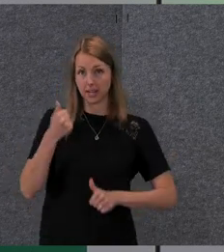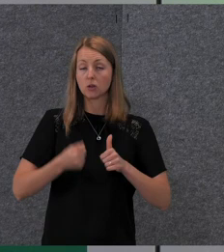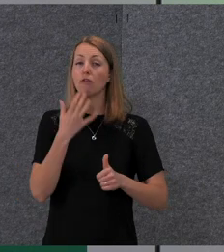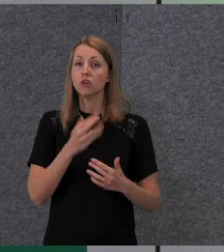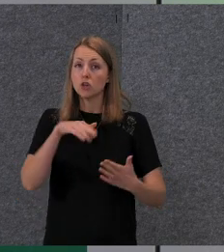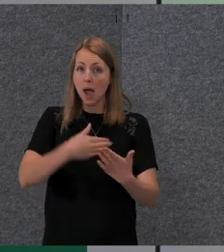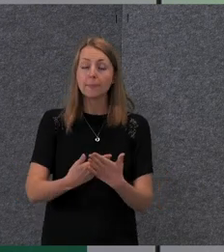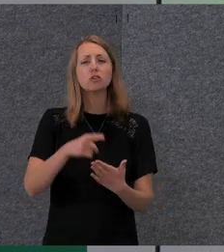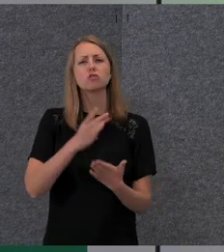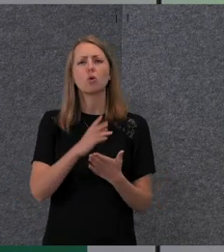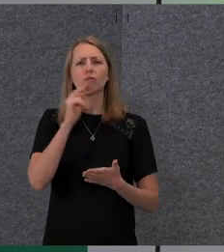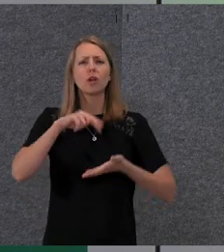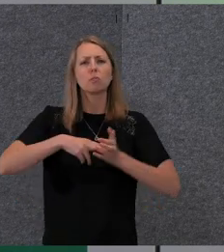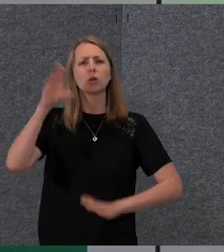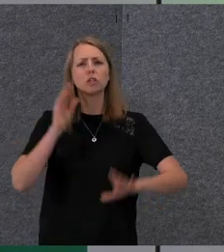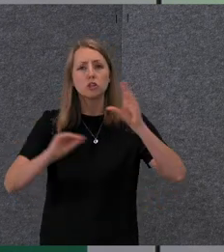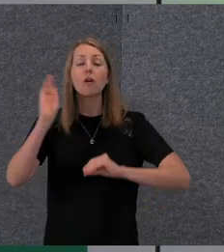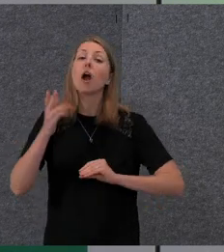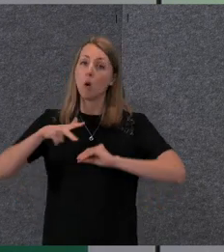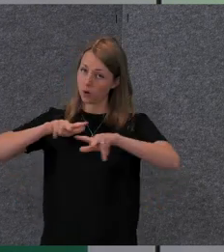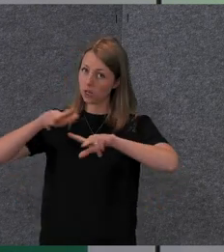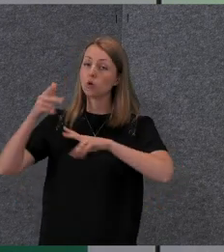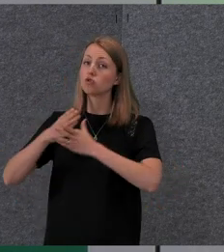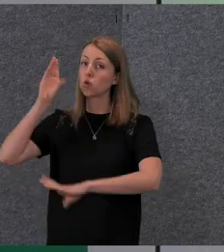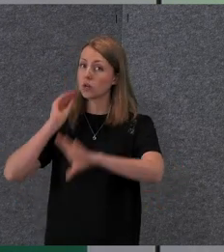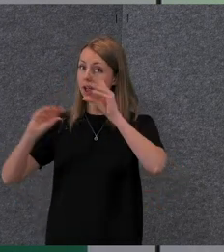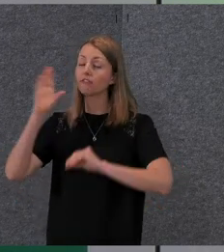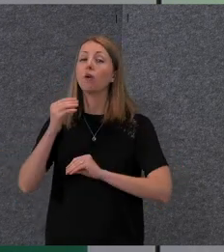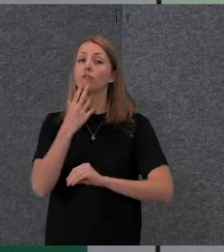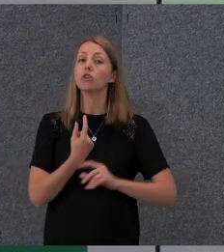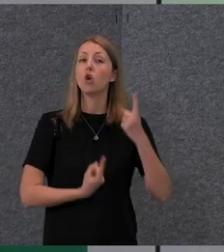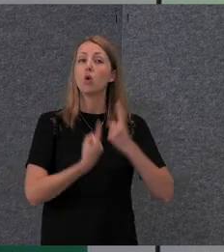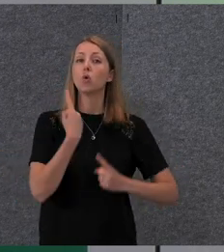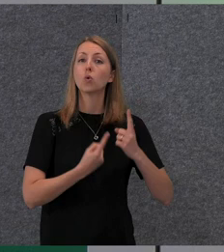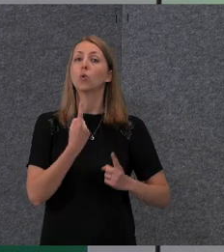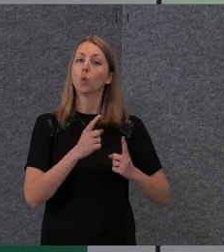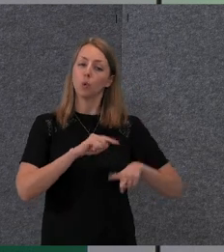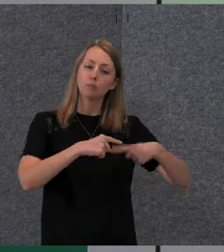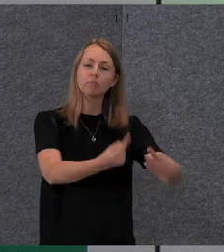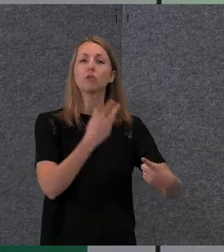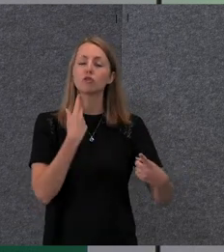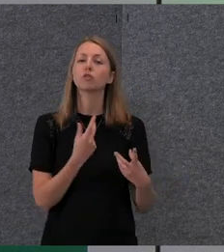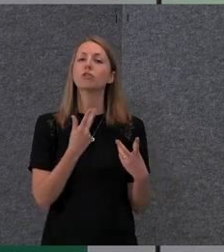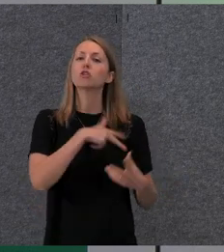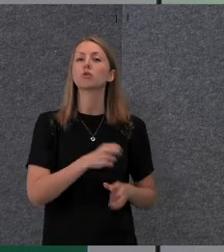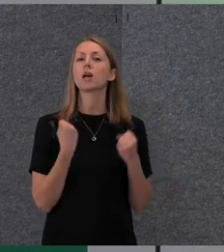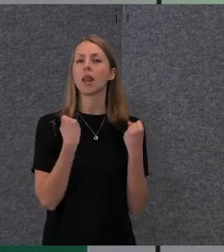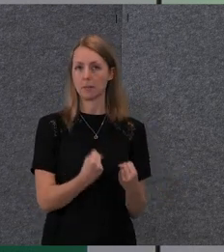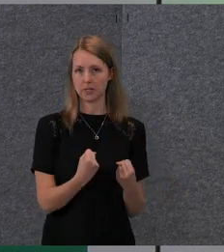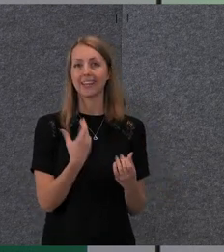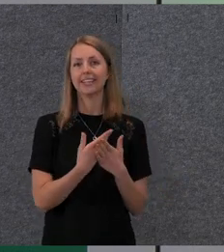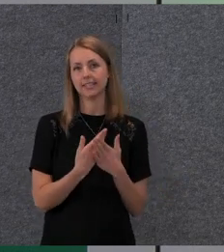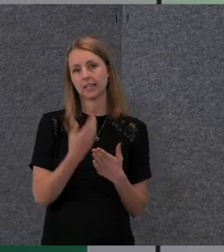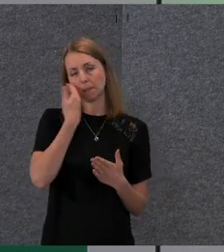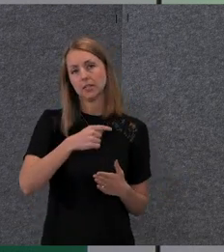politischer Erfahrung, auch Regierungserfahrung, den grünen Aufbruch sozial abzusichern. Dafür bitte ich euch